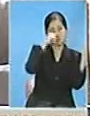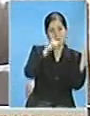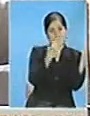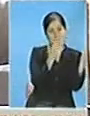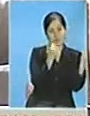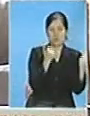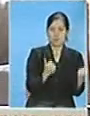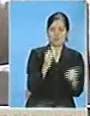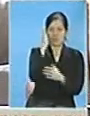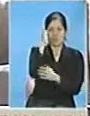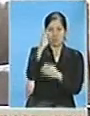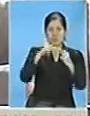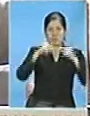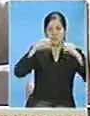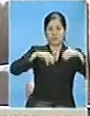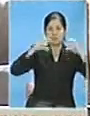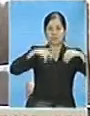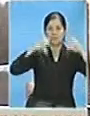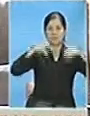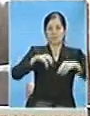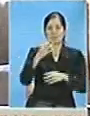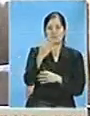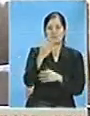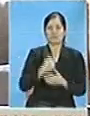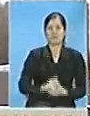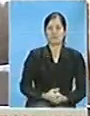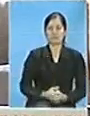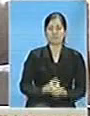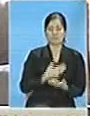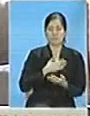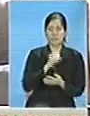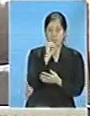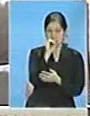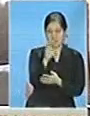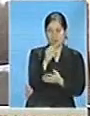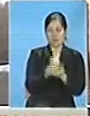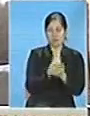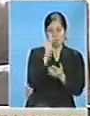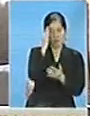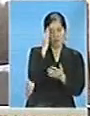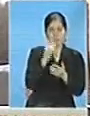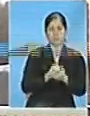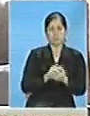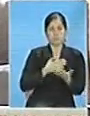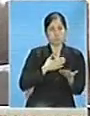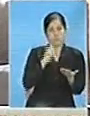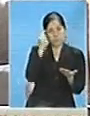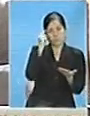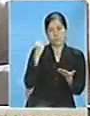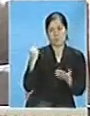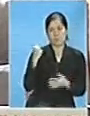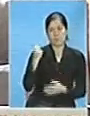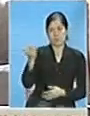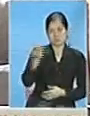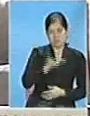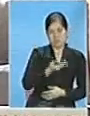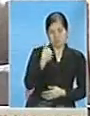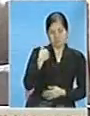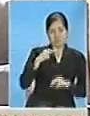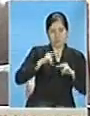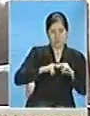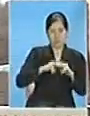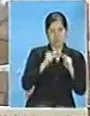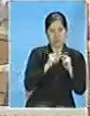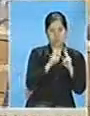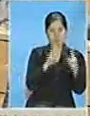งนี้ฝนก็ยังไม่ตกอ่ะไม่เป็นไรนะครับก็เรียนท่านธนานะครับที่จริงผมไม่รู้ผมเตรียมหน้าเชิญท่านไปหรือเปล่านะใช่ฉันไปนั่งฟังเป็นกรรม